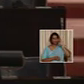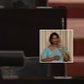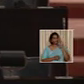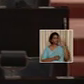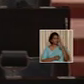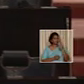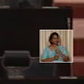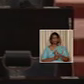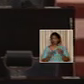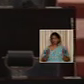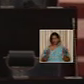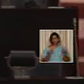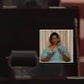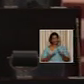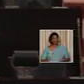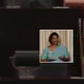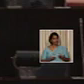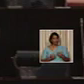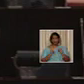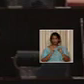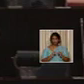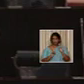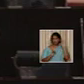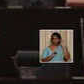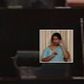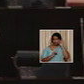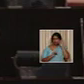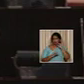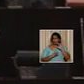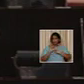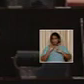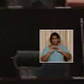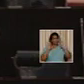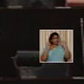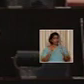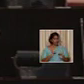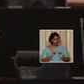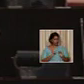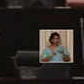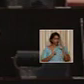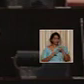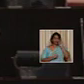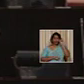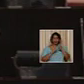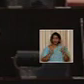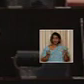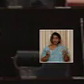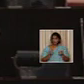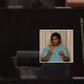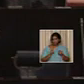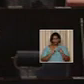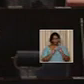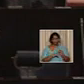देख नेत वर्तमान अपराध वार्तावीमे प्रवणता वे अवीम हेतु महाजनया बीएड पत्न